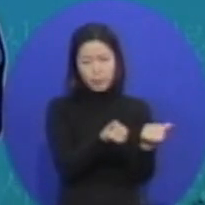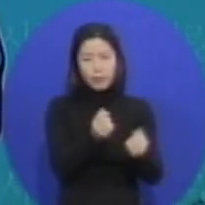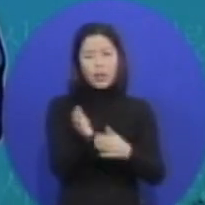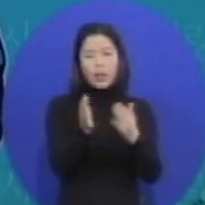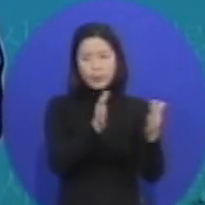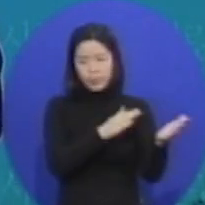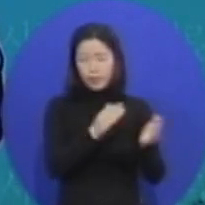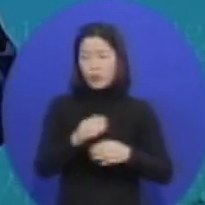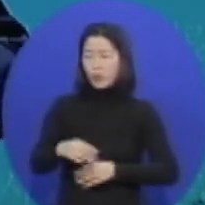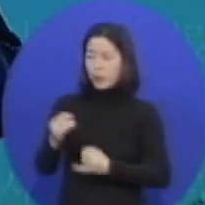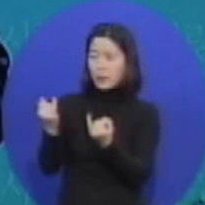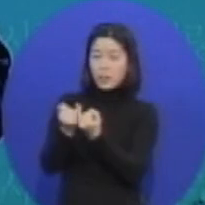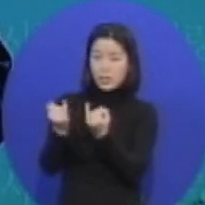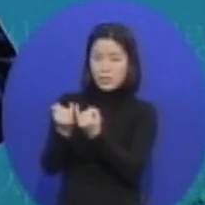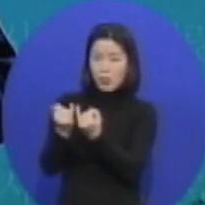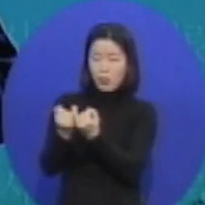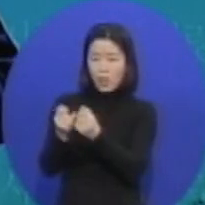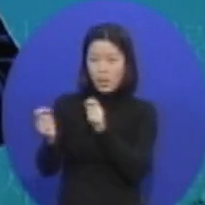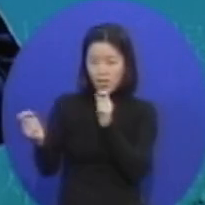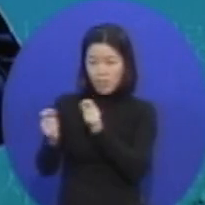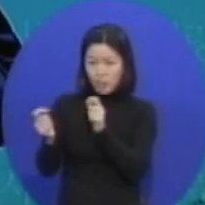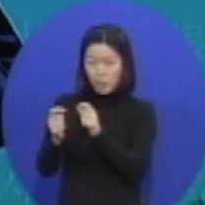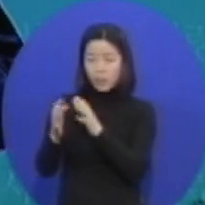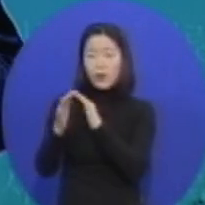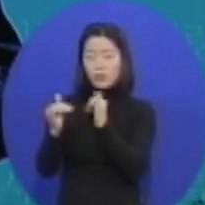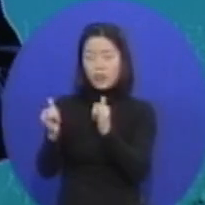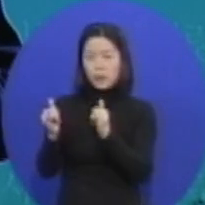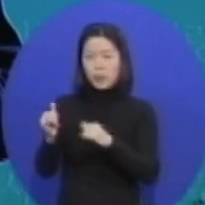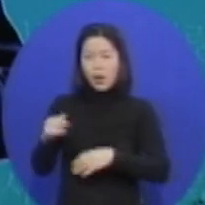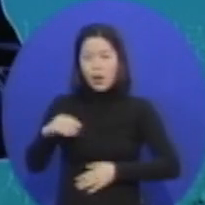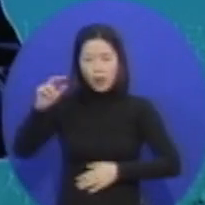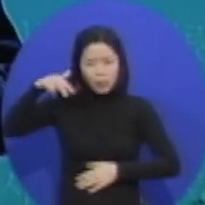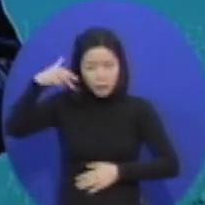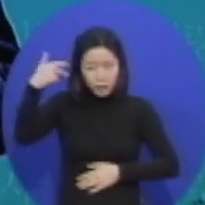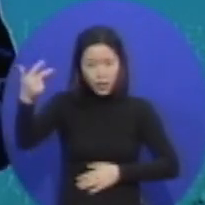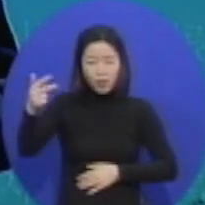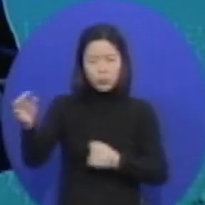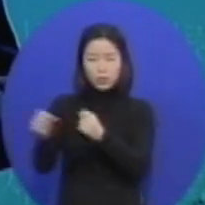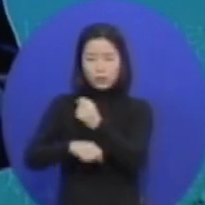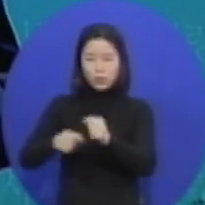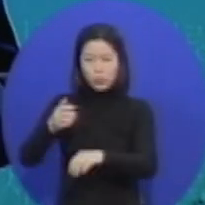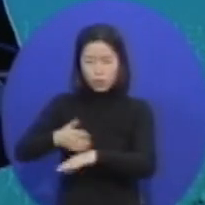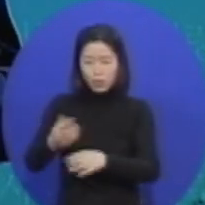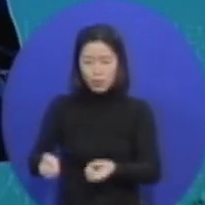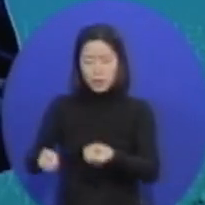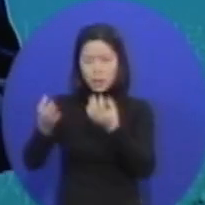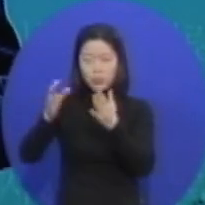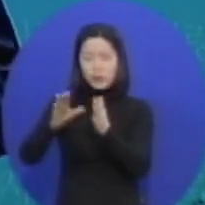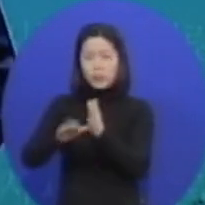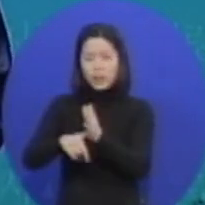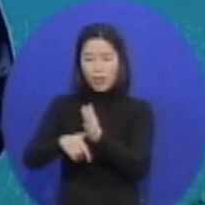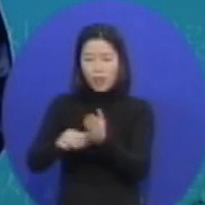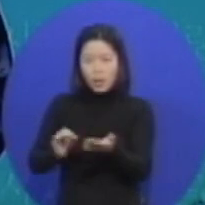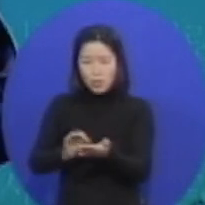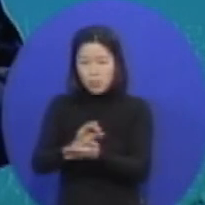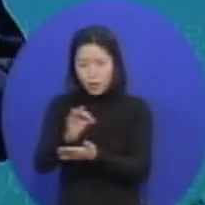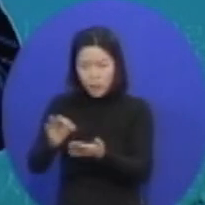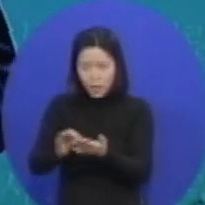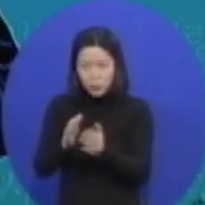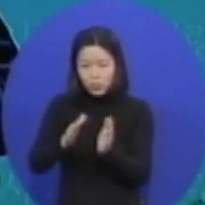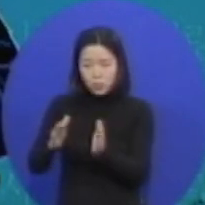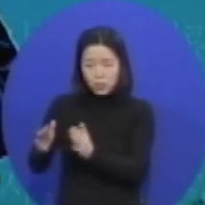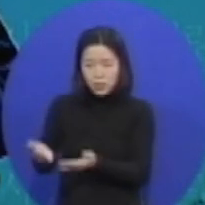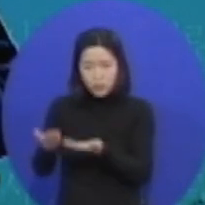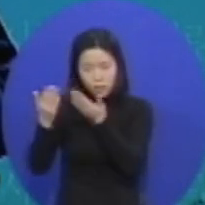분들은 정말 가슴이 설레요 다음 주일에 주수 감사 제례 내가 하나님께 예물을 준비 해서 드리는 것이